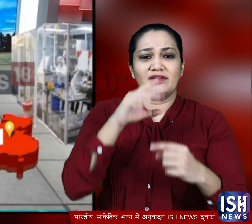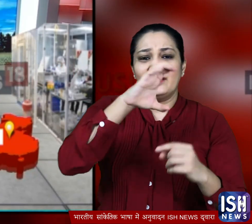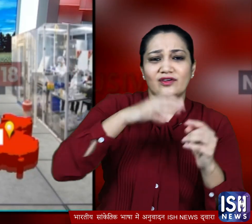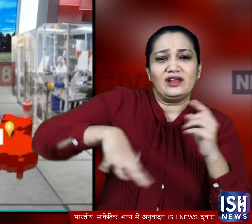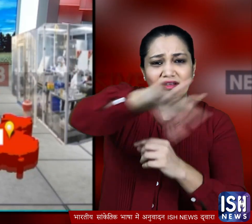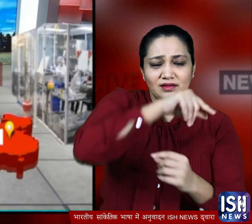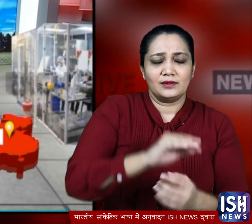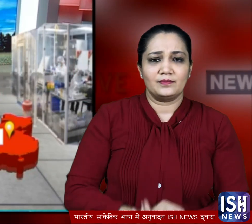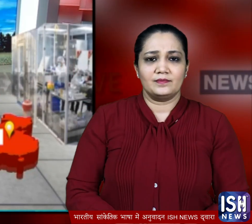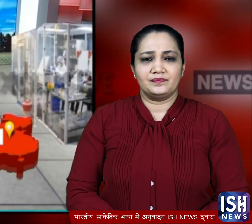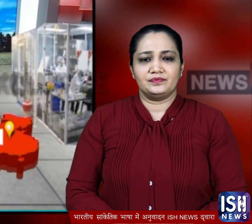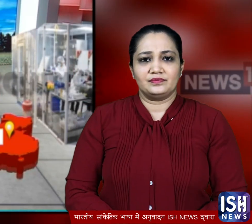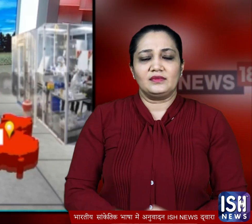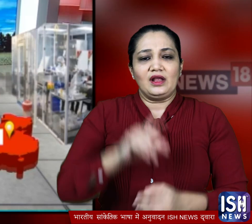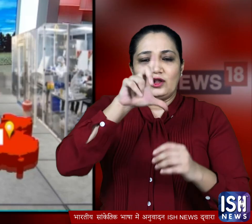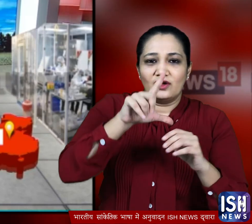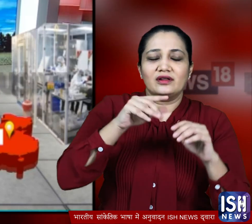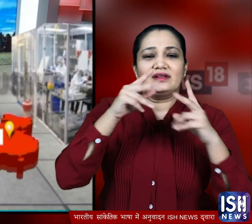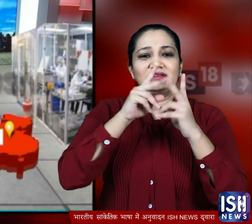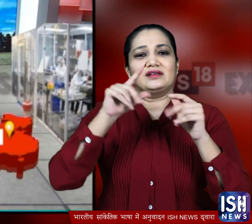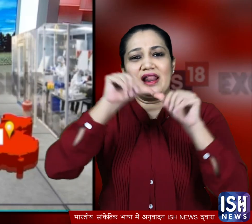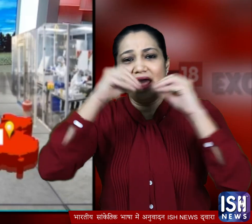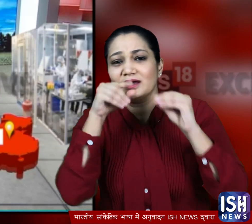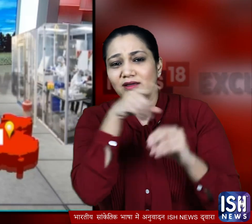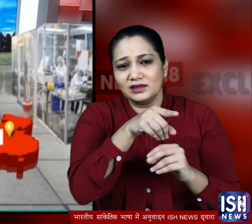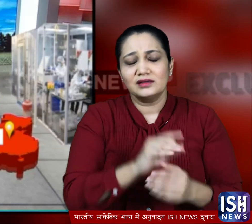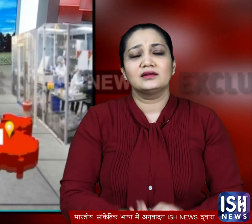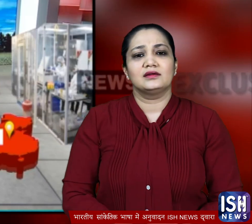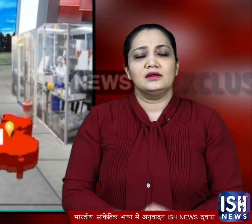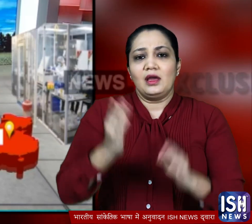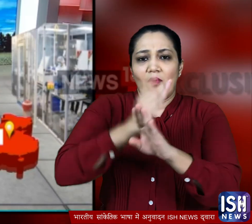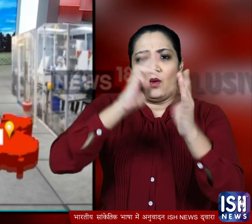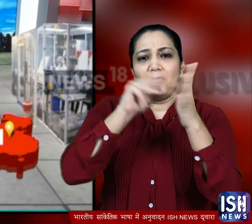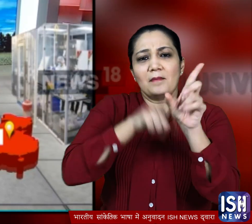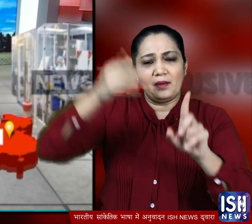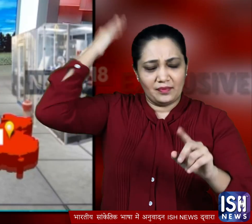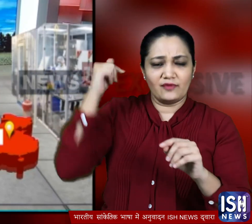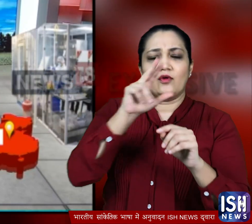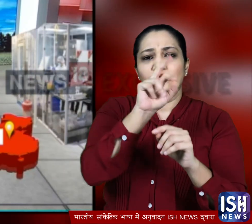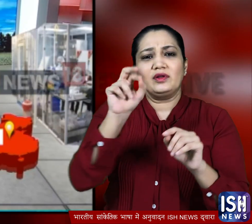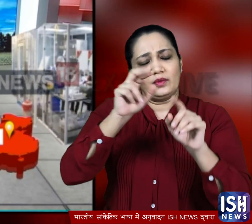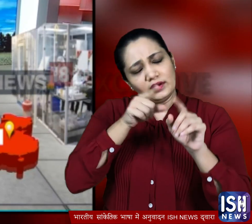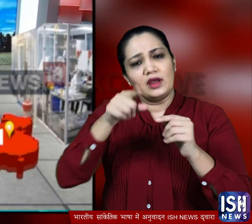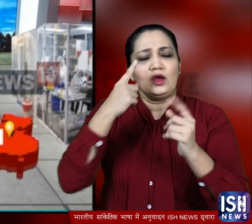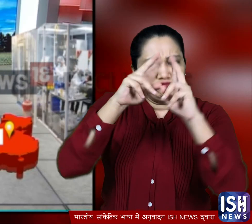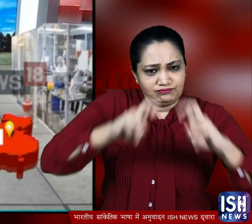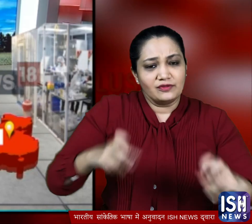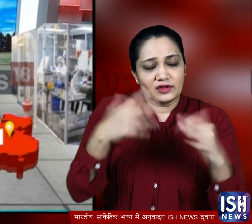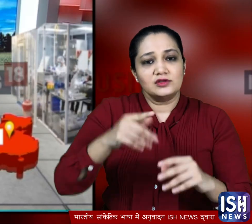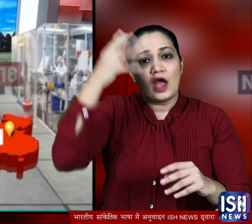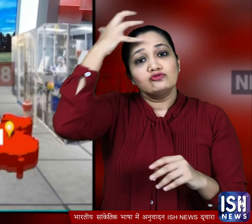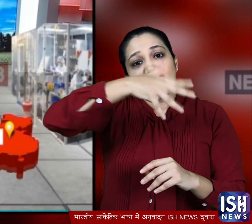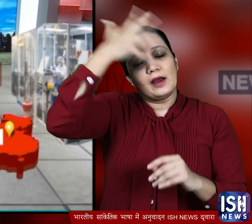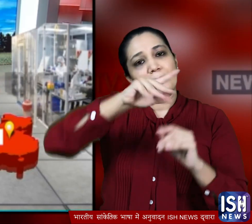की लॉरेंस लिवरमोर नेशनल लैब ने पिछले साल मई में कोरोना से जुड़ी रिसर्च की। उस वक्त डोनाल्ड